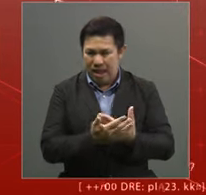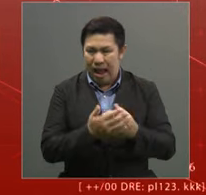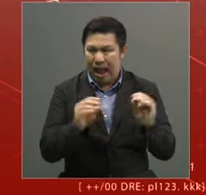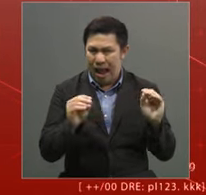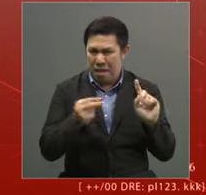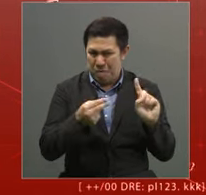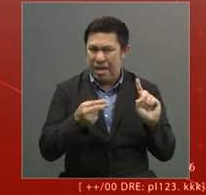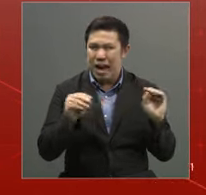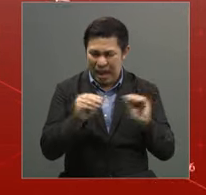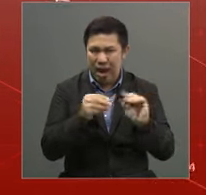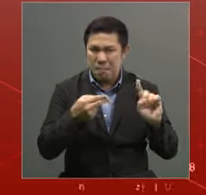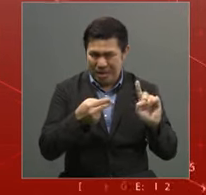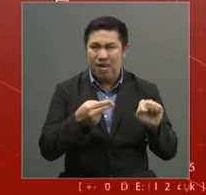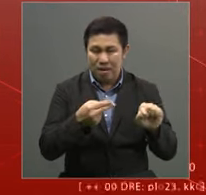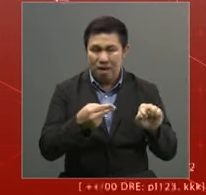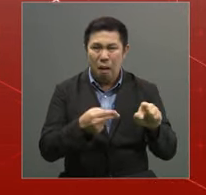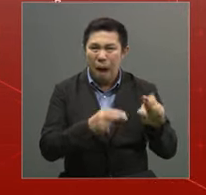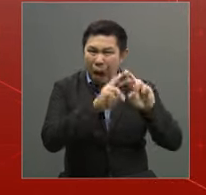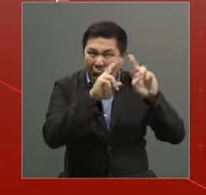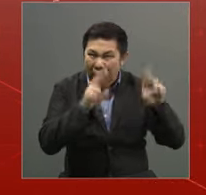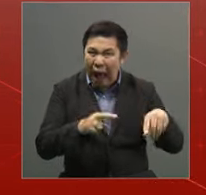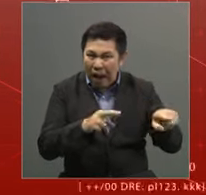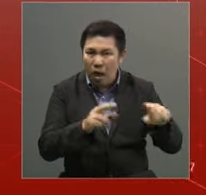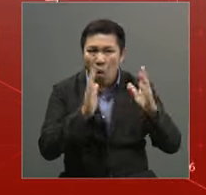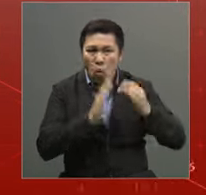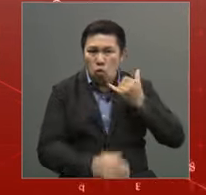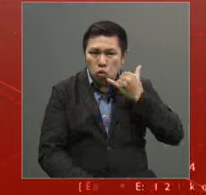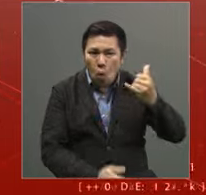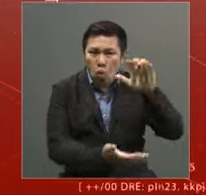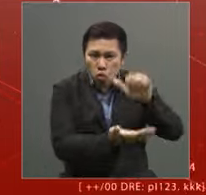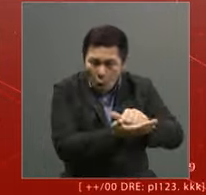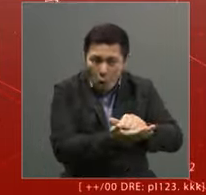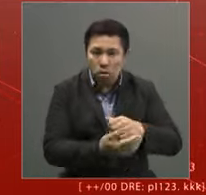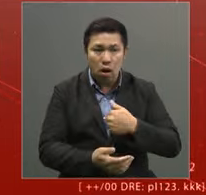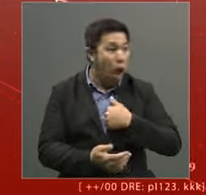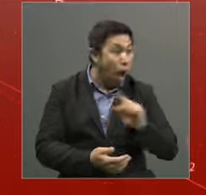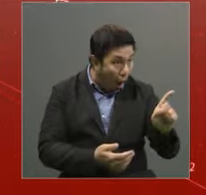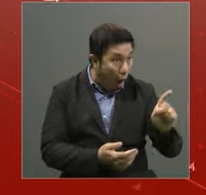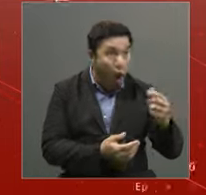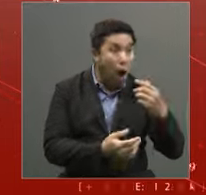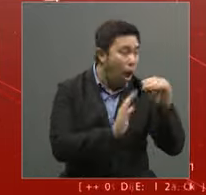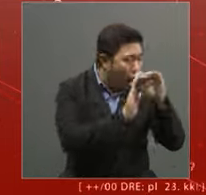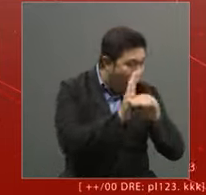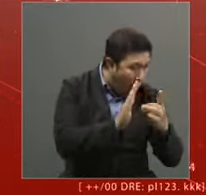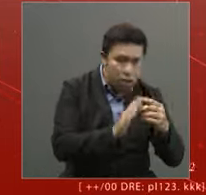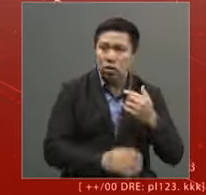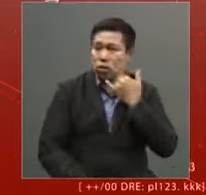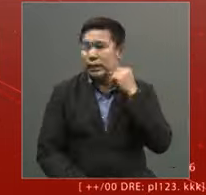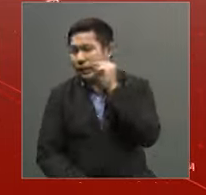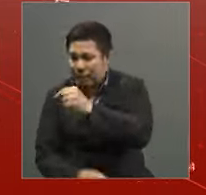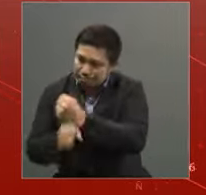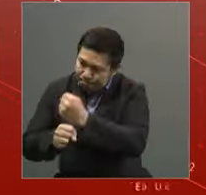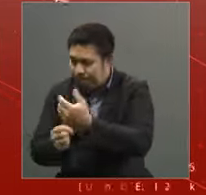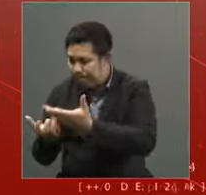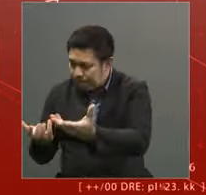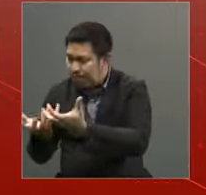โอ้โหคือแบบร้านอาหารเวลามีลูกค้าโทรศัพท์มาสั่งเนี่ย 1เราต้องไปสั่งวัตถุดิบเข้ามาใช่ครับเชฟต้องจัดเตรียมนะคะบางที